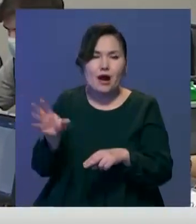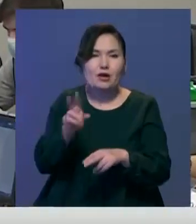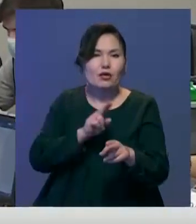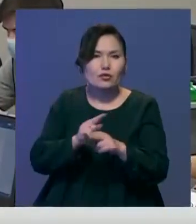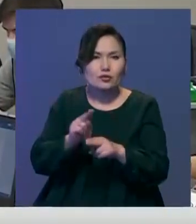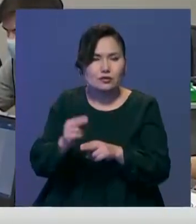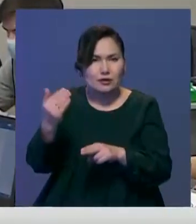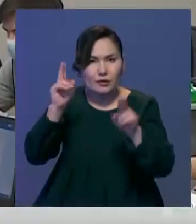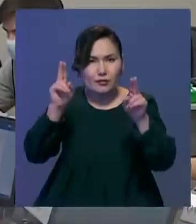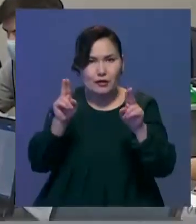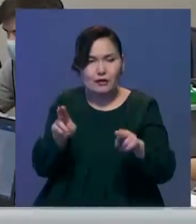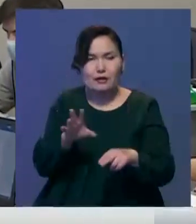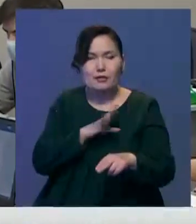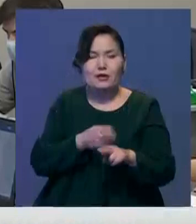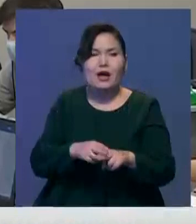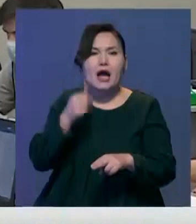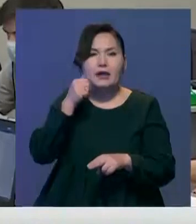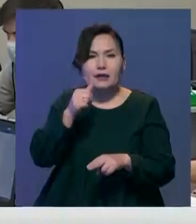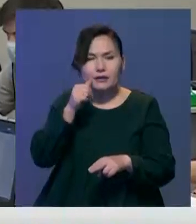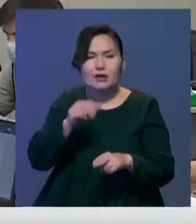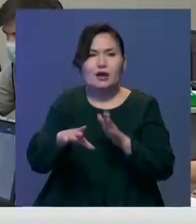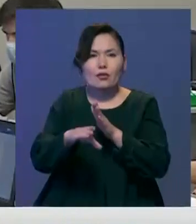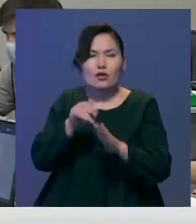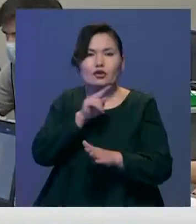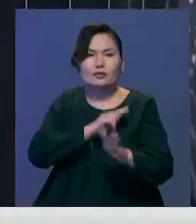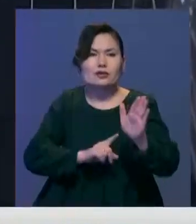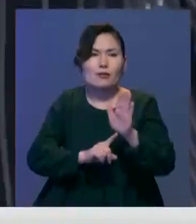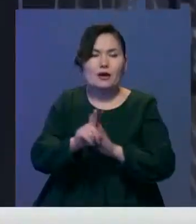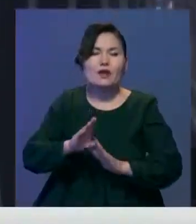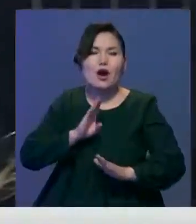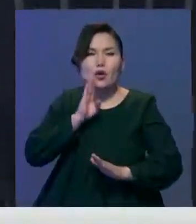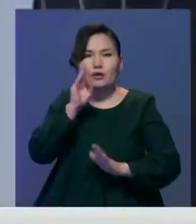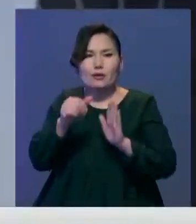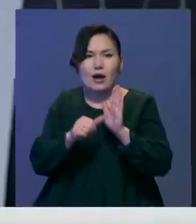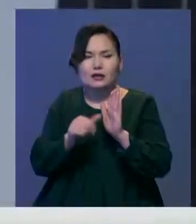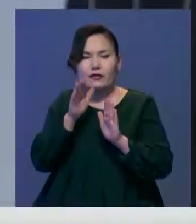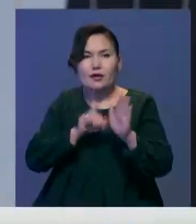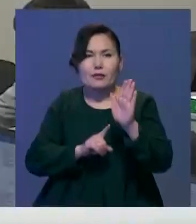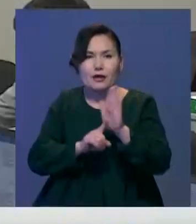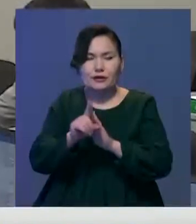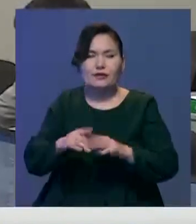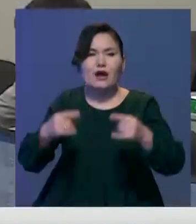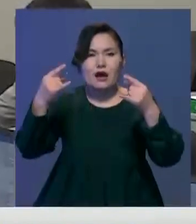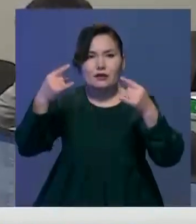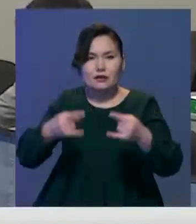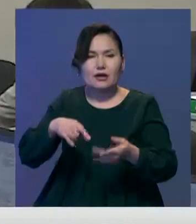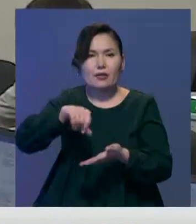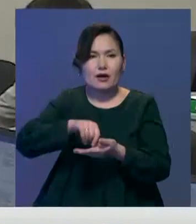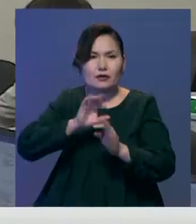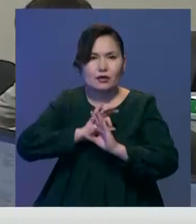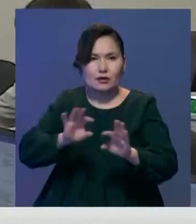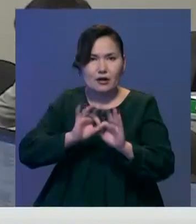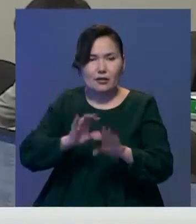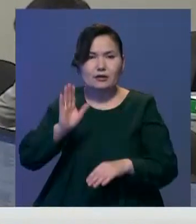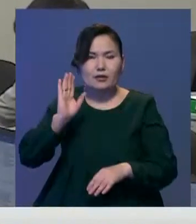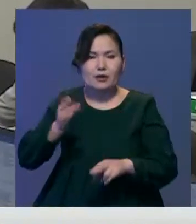дайындалды. Енді сол ертең жұмыстарына шығады, таңертең сағат 6-та. Телеграм канал бар, осы телеграм канал арқылы айтып